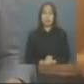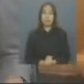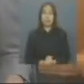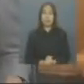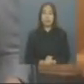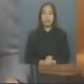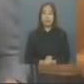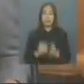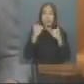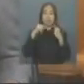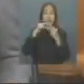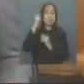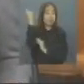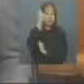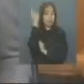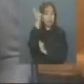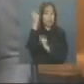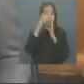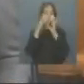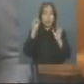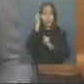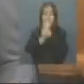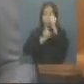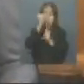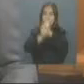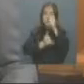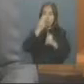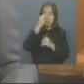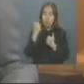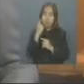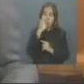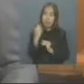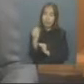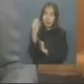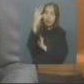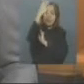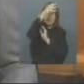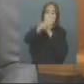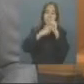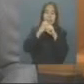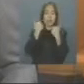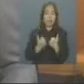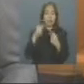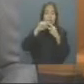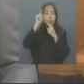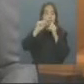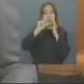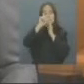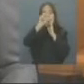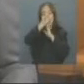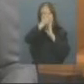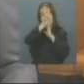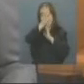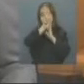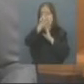นักท่องเที่ยวจำนวนมากเดินทางไปชมแสงพระอาทิตย์ในเช้าวันแรกของปีโดยเฉพาะที่บริเวณภูชี้ฟ้าอำเภอเทิงจังหวัดเชียงรายท่ามกล